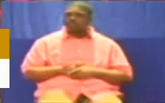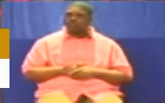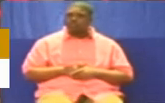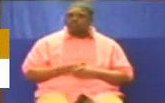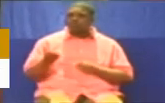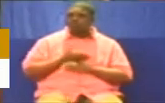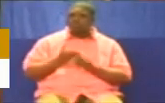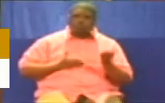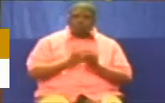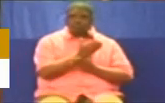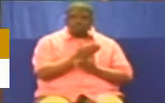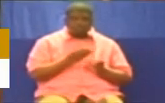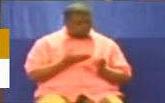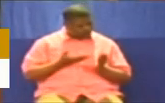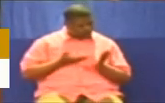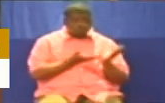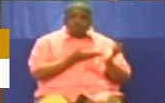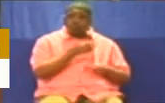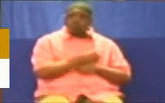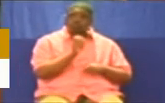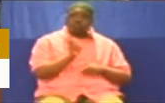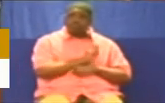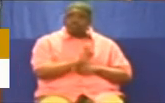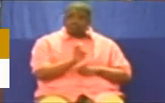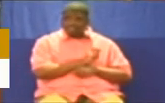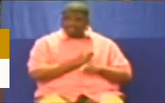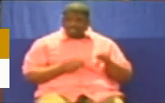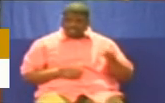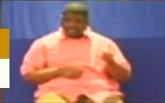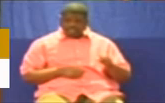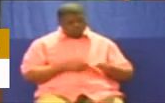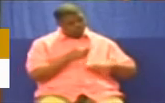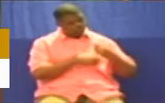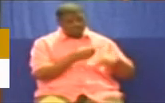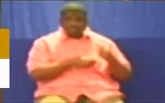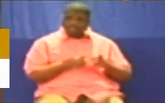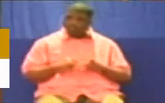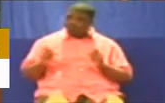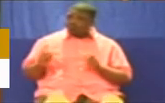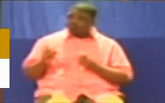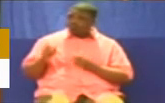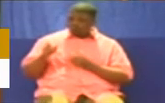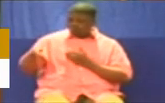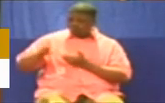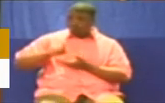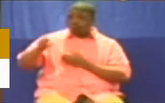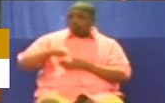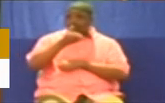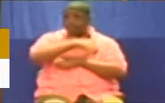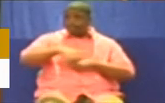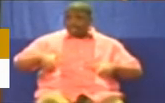Kuhusiana kupitisha mswada huu wa kusimamia na kuendeleza uvuvi wa bahari kuu wa mwaka